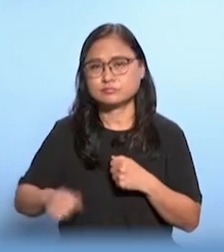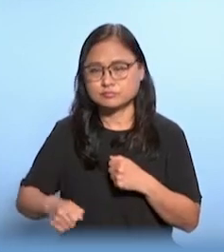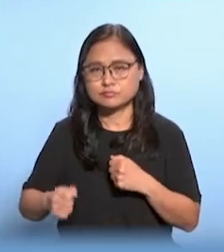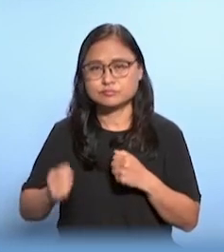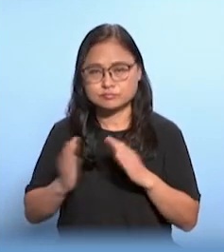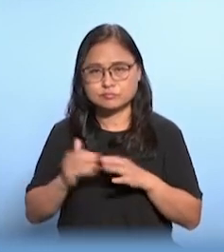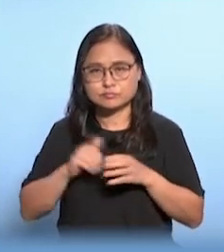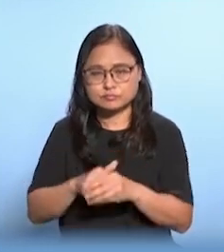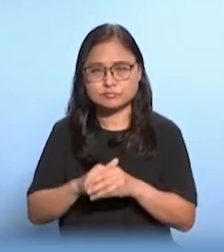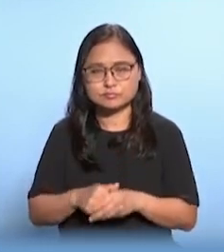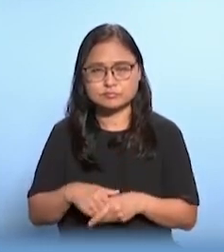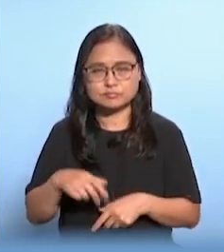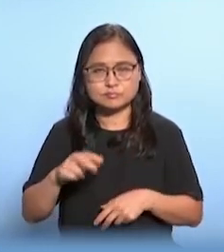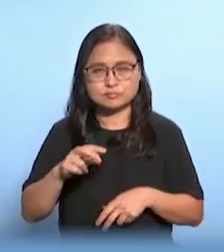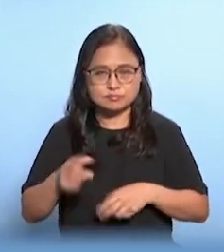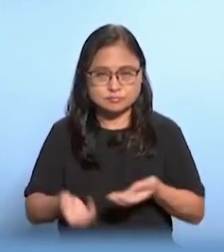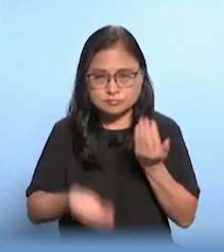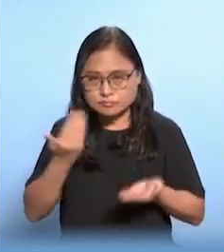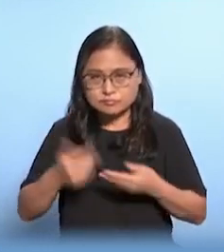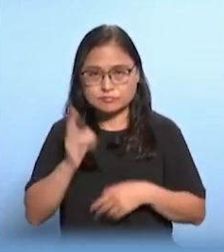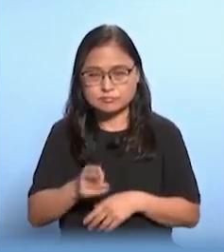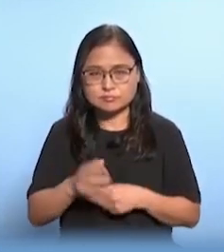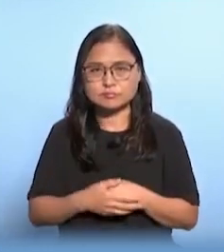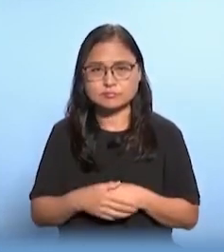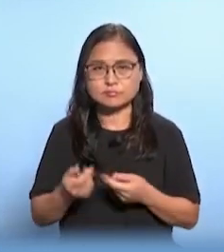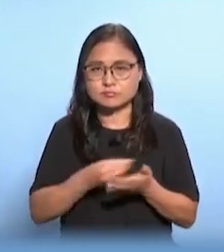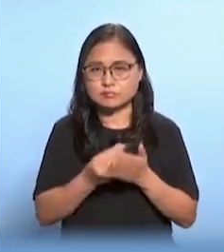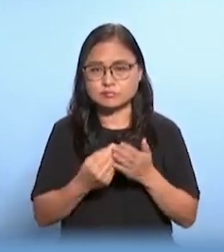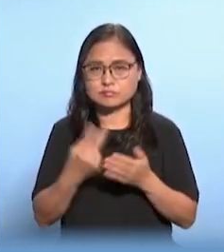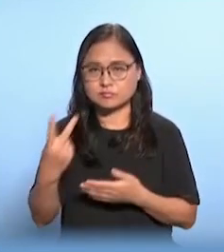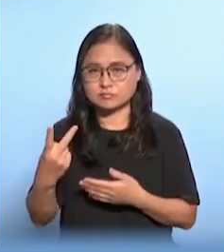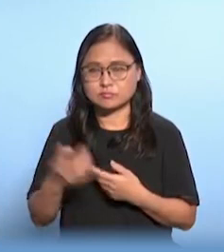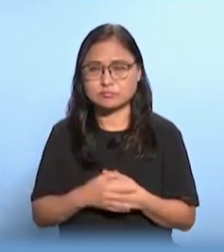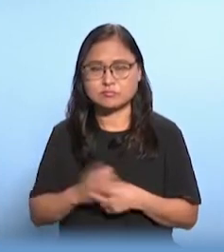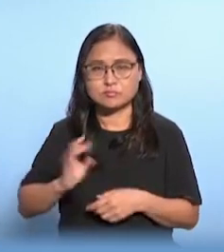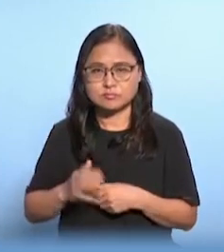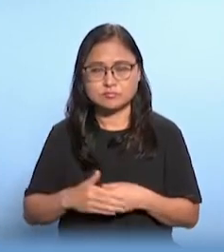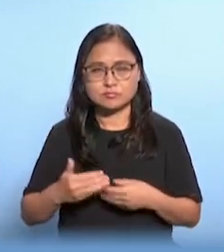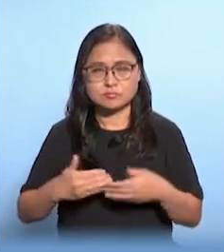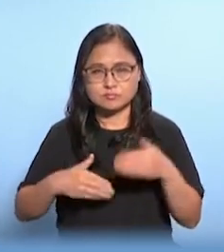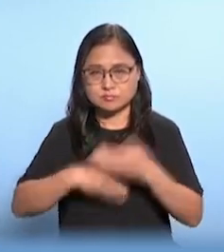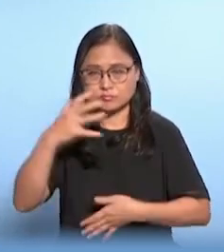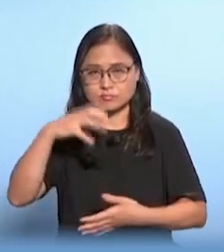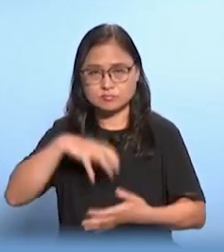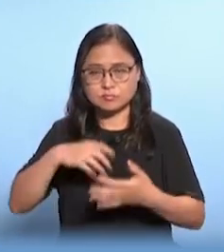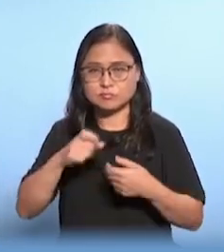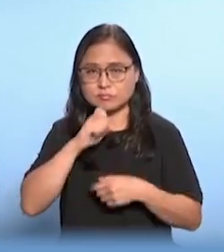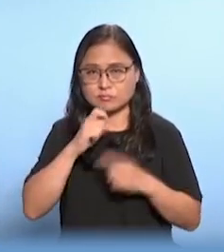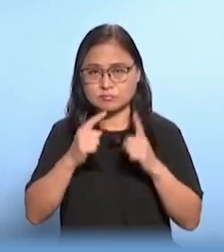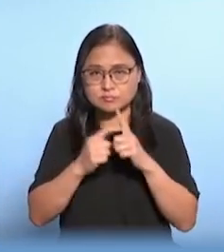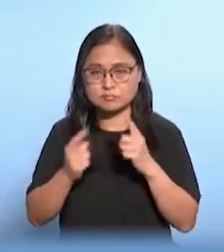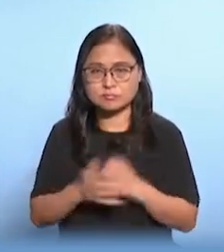請搜查令進入搜查。我呢度有兩張圖啦，亦都係喺一啲私人屋苑入面，有啲人咧係將一